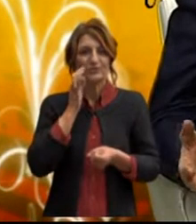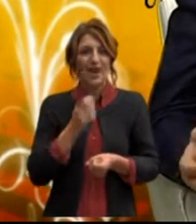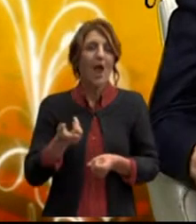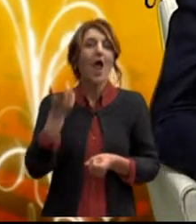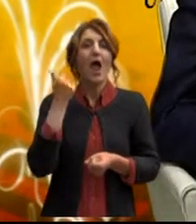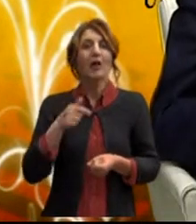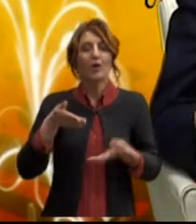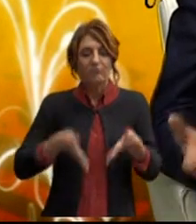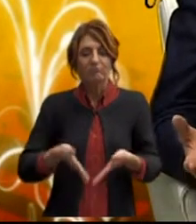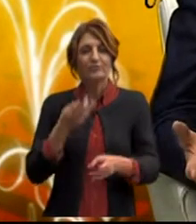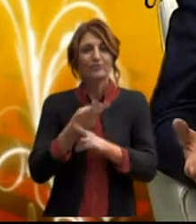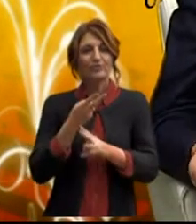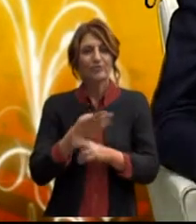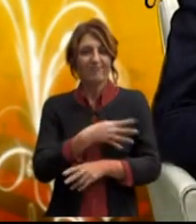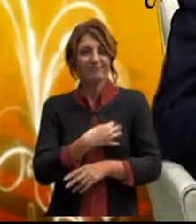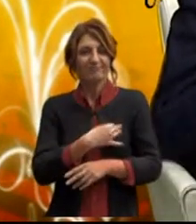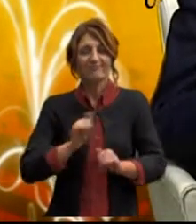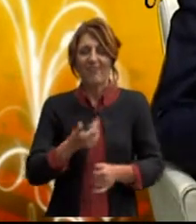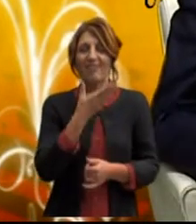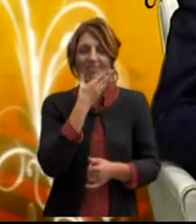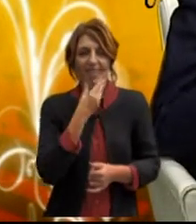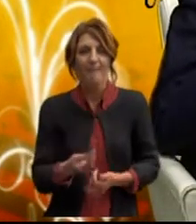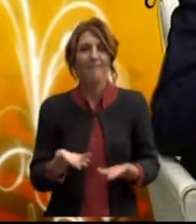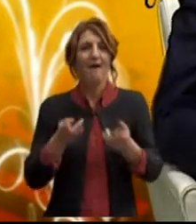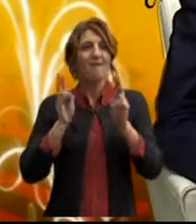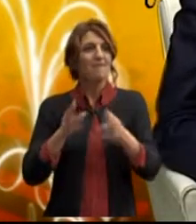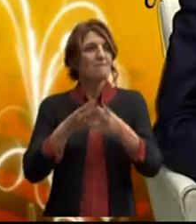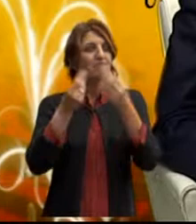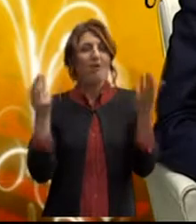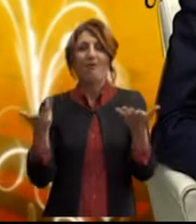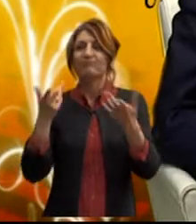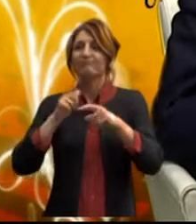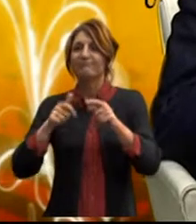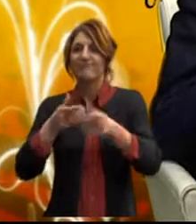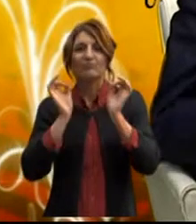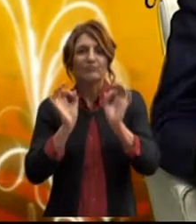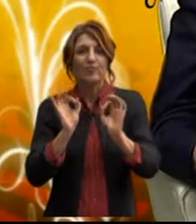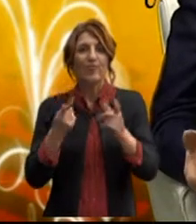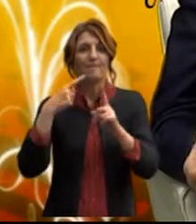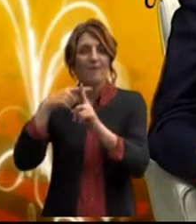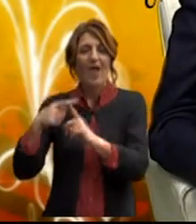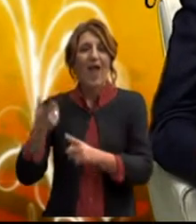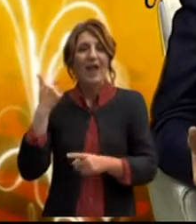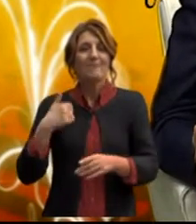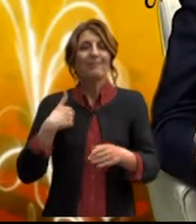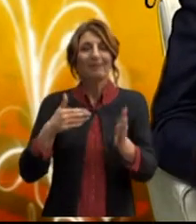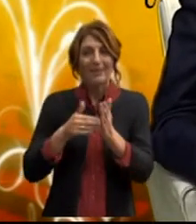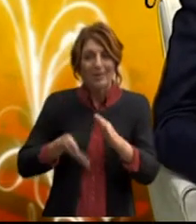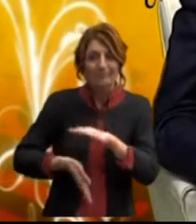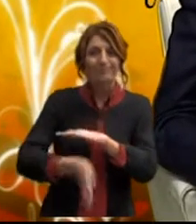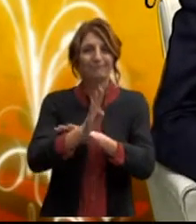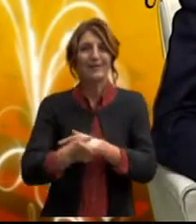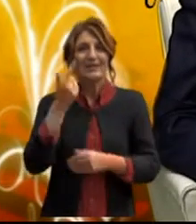prekrasnu zemlju, da imamo sve resurse, dakle da možemo vrlo brzo izaći iz te krize, ali mi ne izlazimo. I